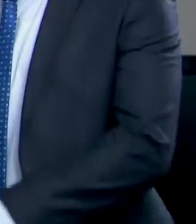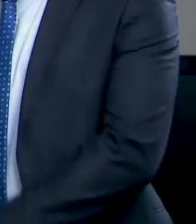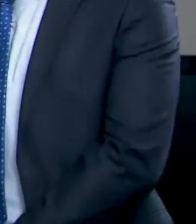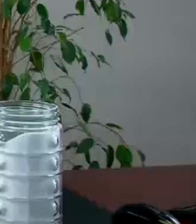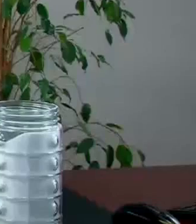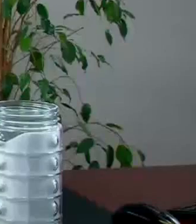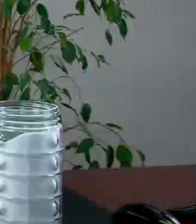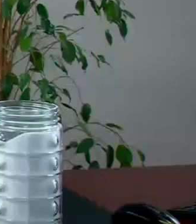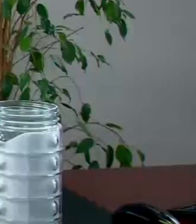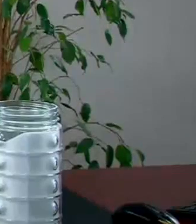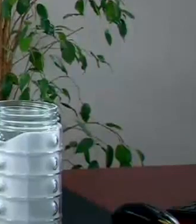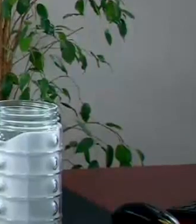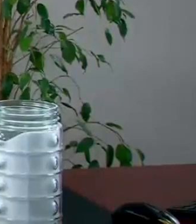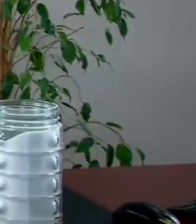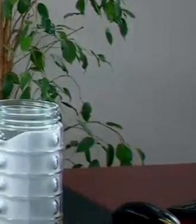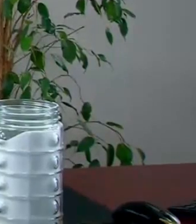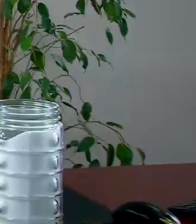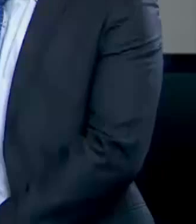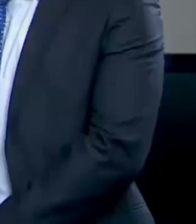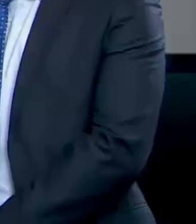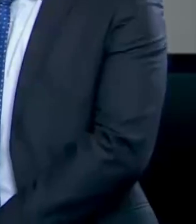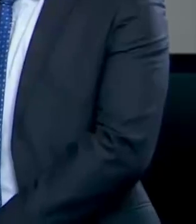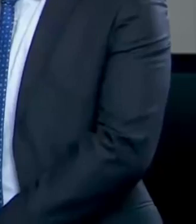olmanın verdiği rahatlıkla arkasına yaslandı.